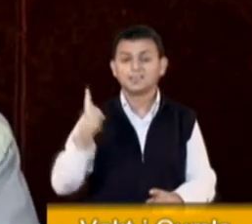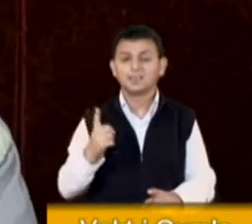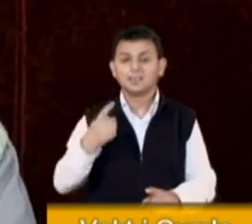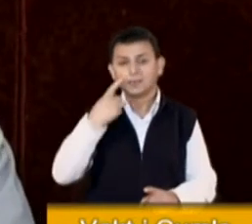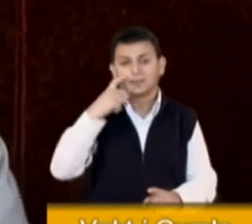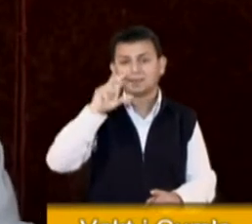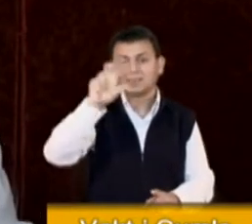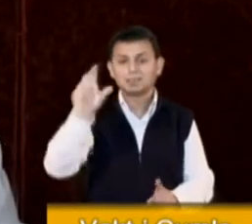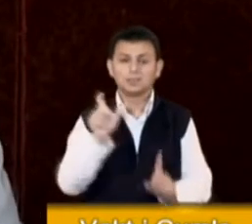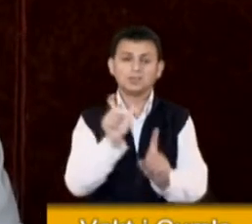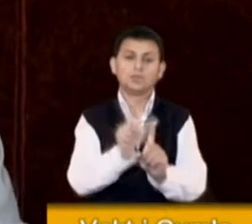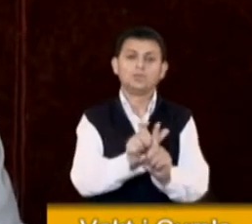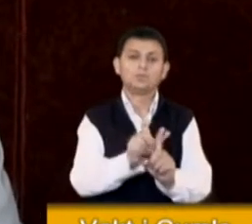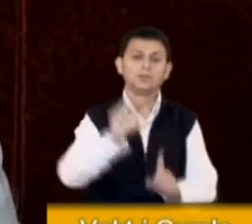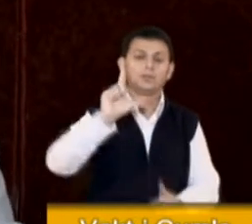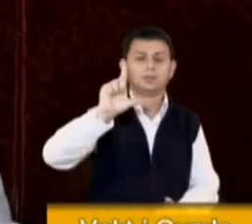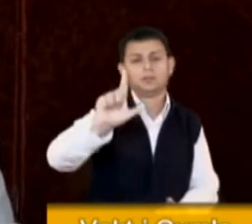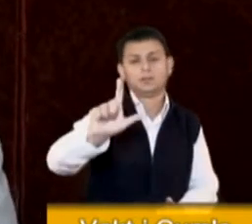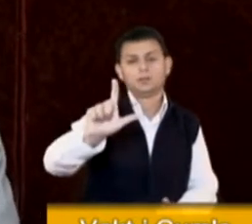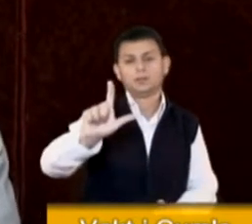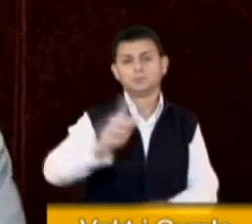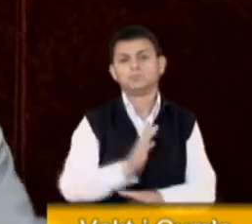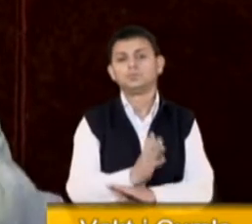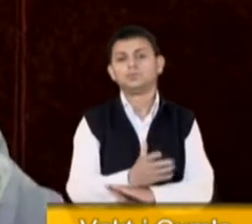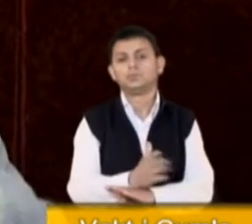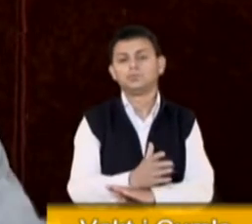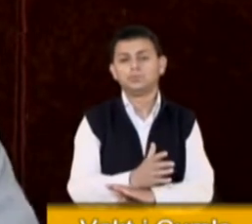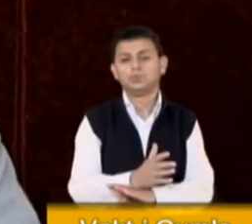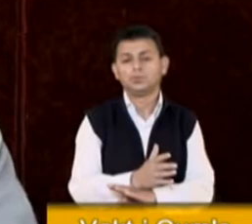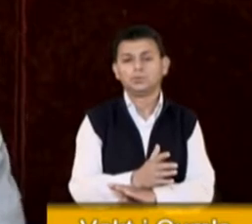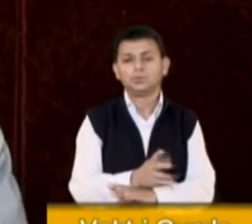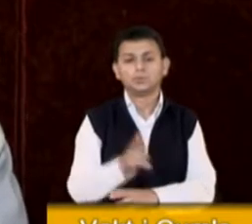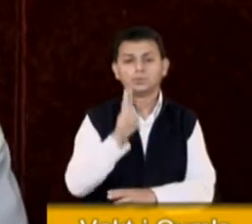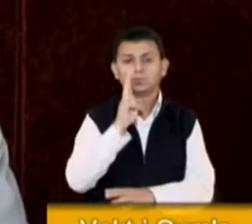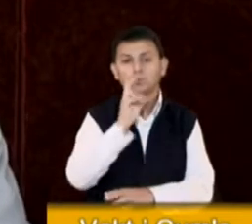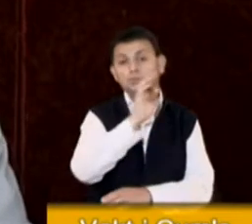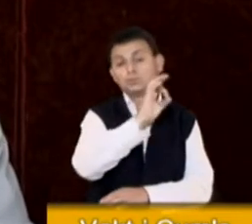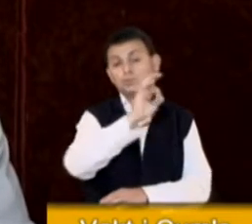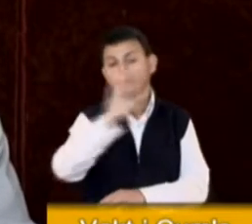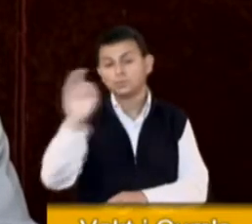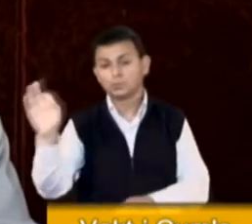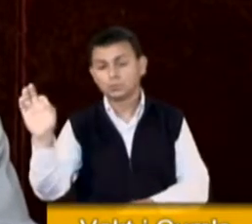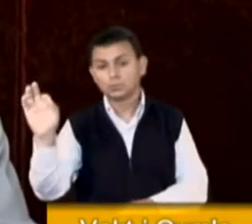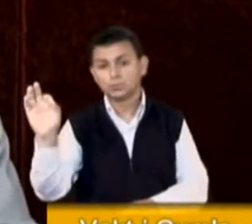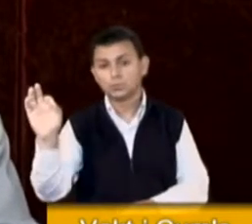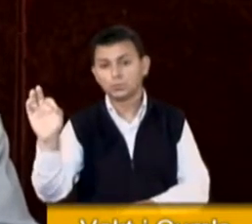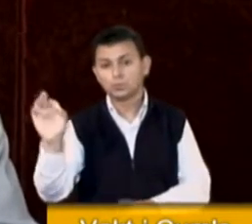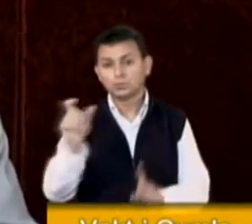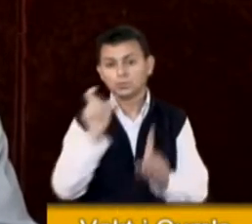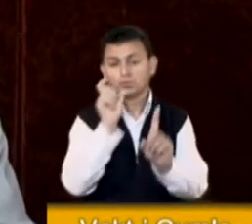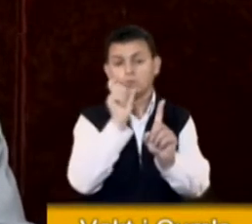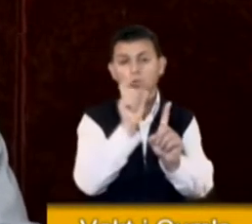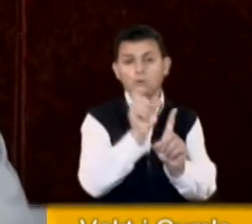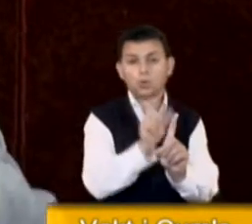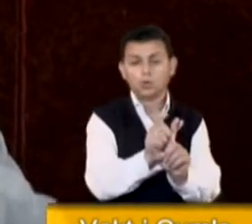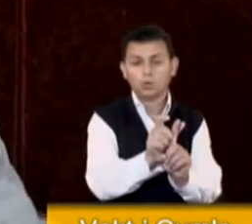ve onları okumak lazım. Çünkü yegane, sonsuz koruyup